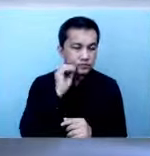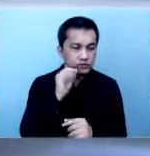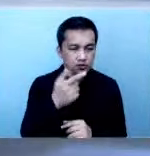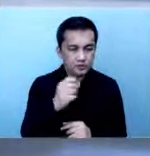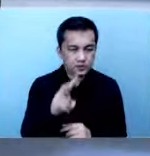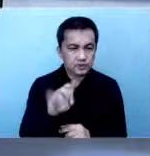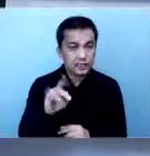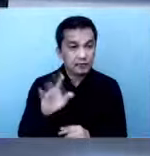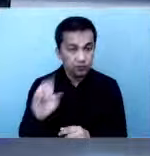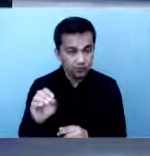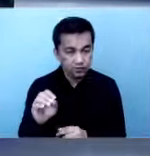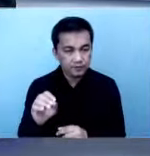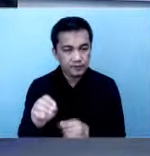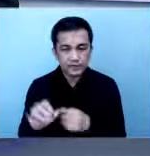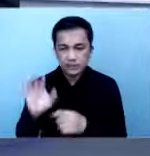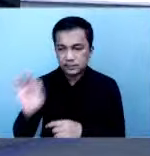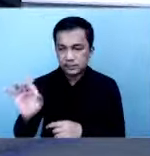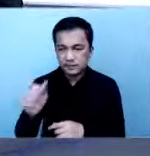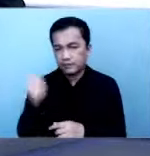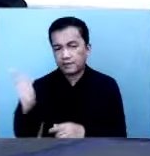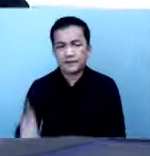Digamo at siyam na iba pa.